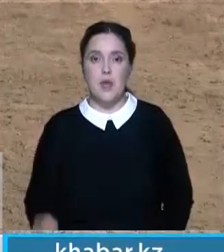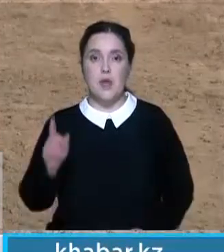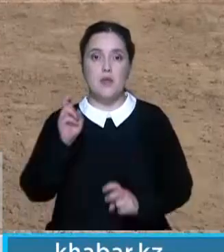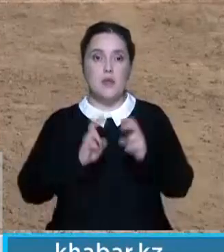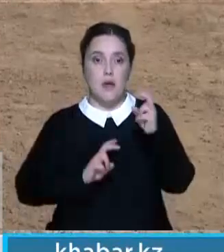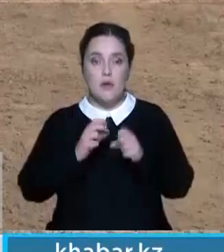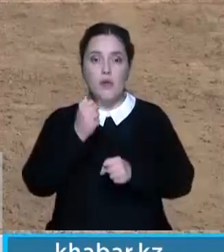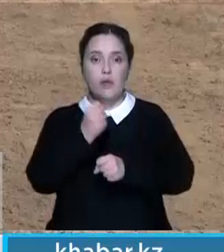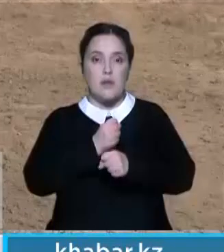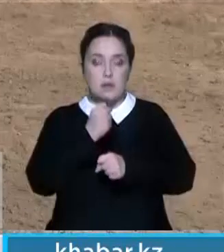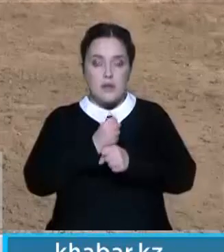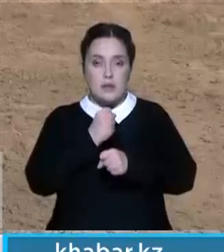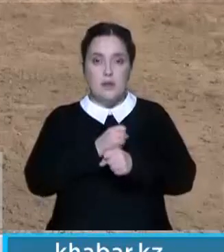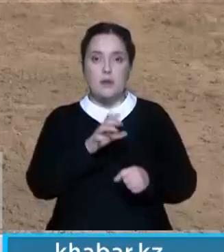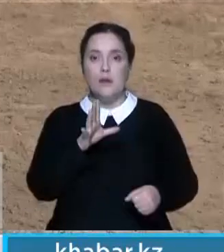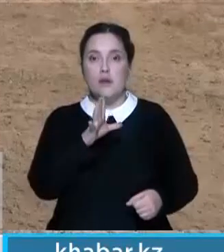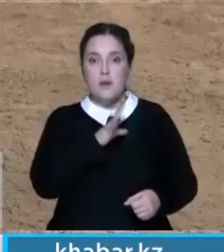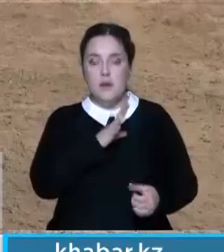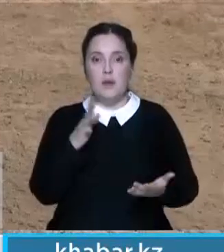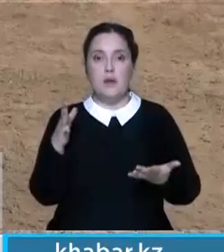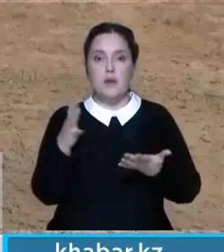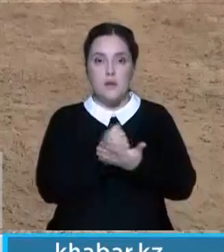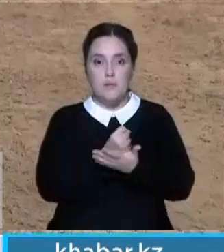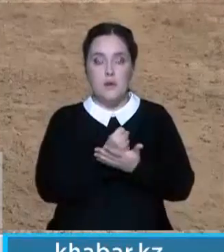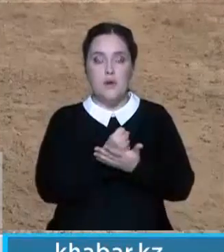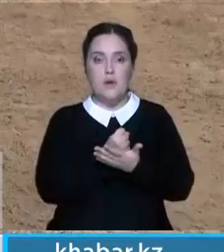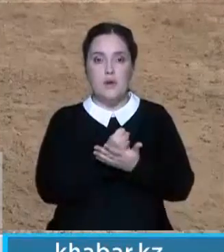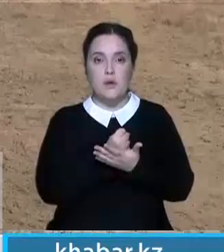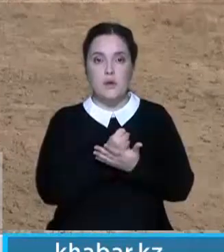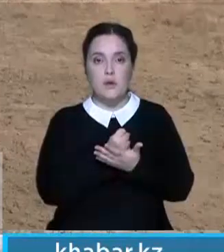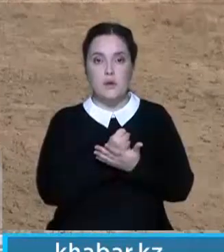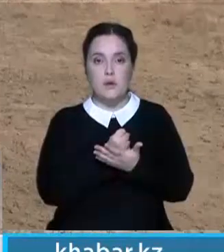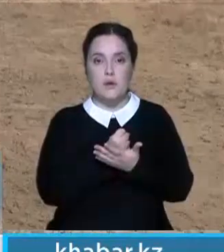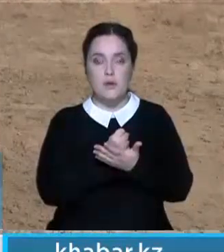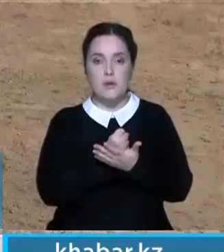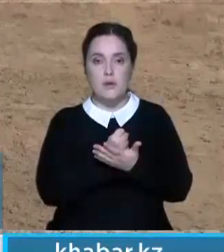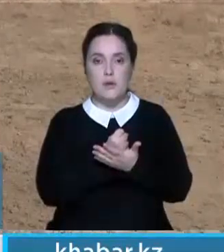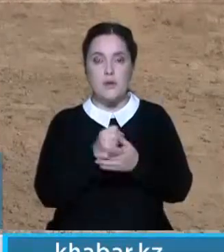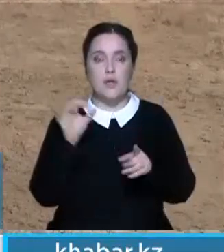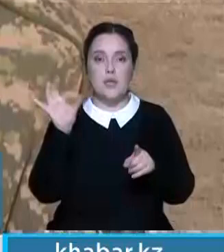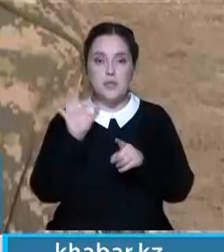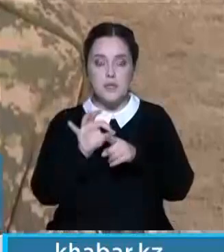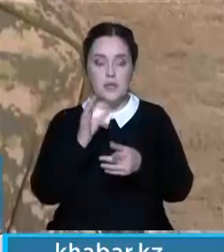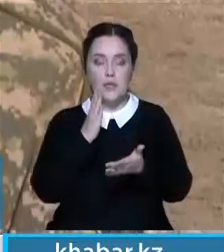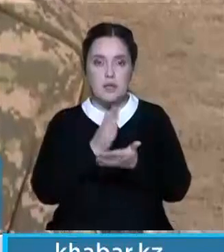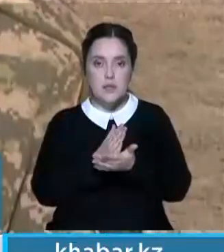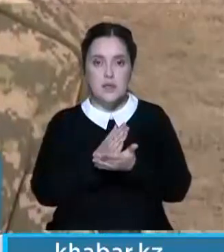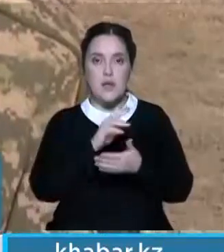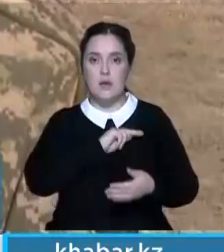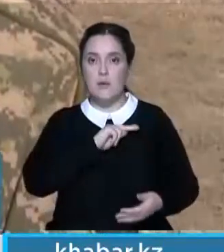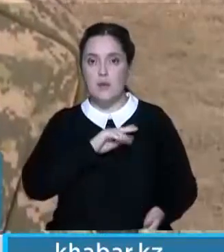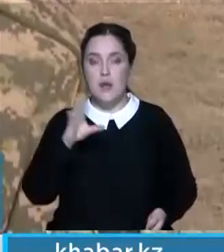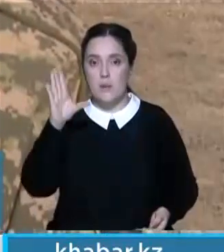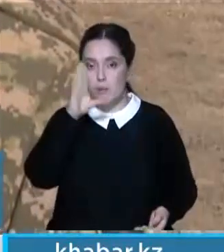заводом-изготовителем были определены, они подтвердили практически. Цели назначены, уничтожены. Работоспособность